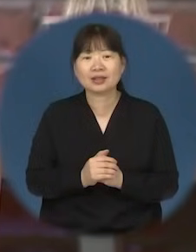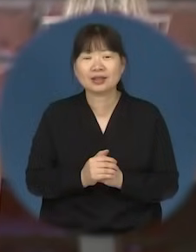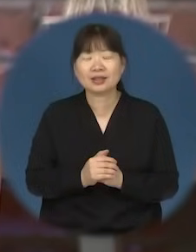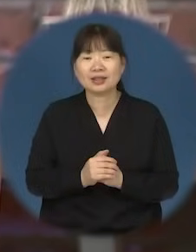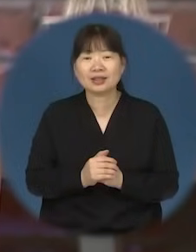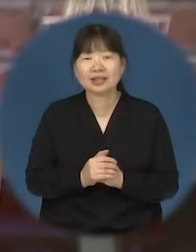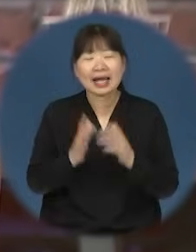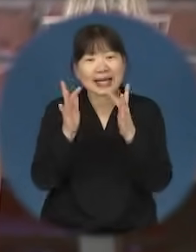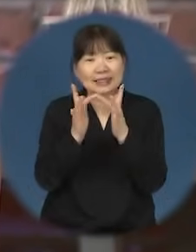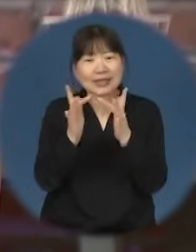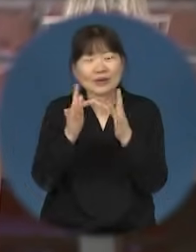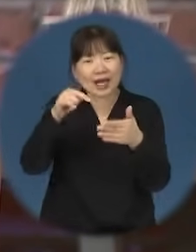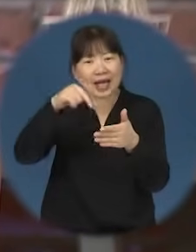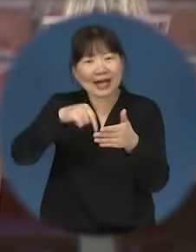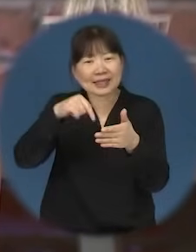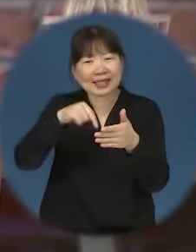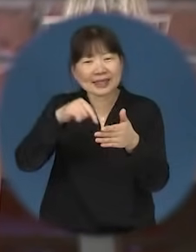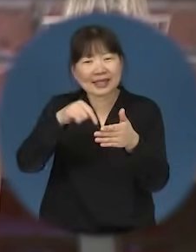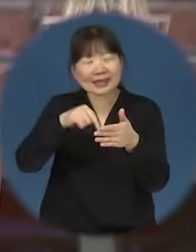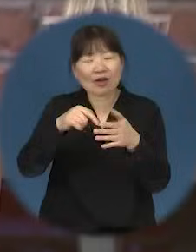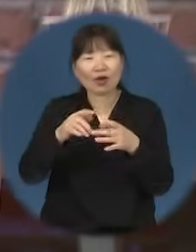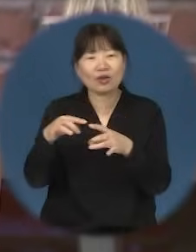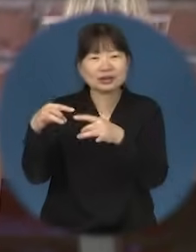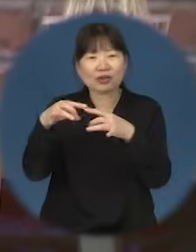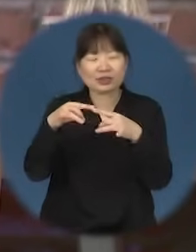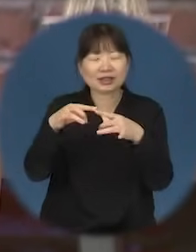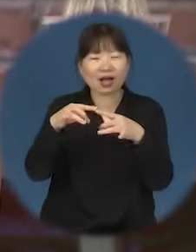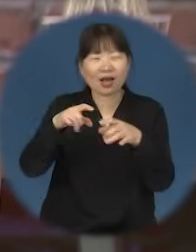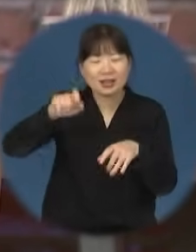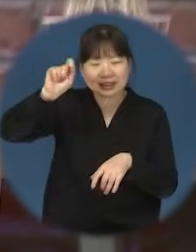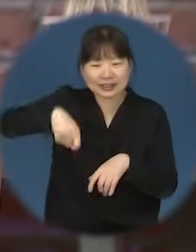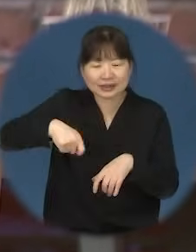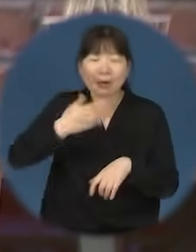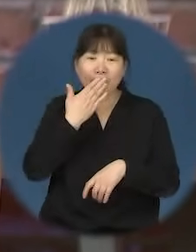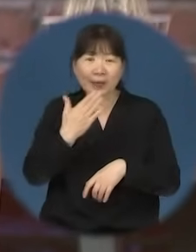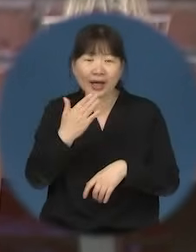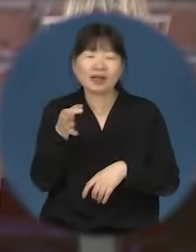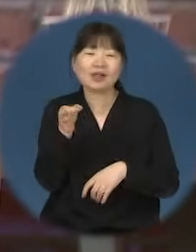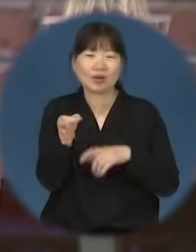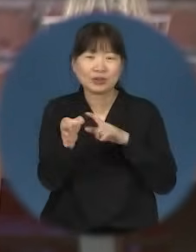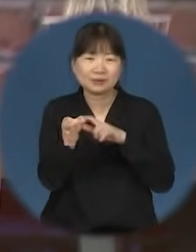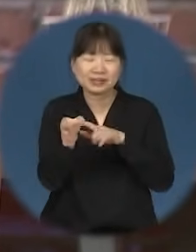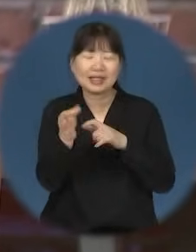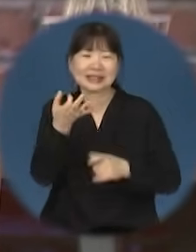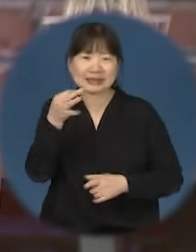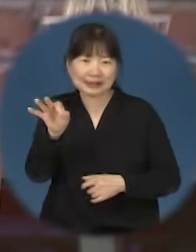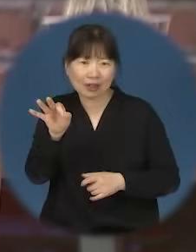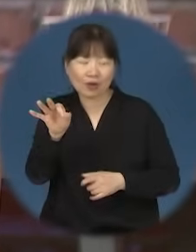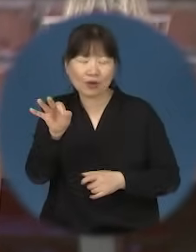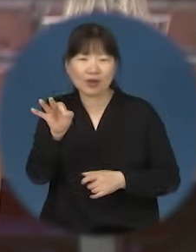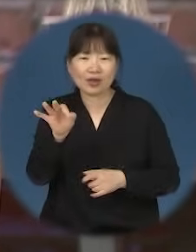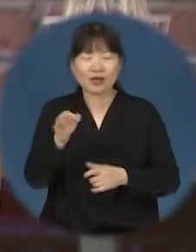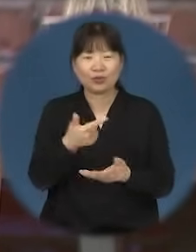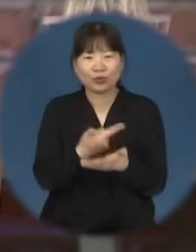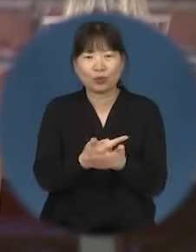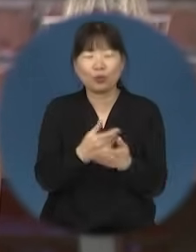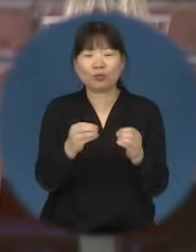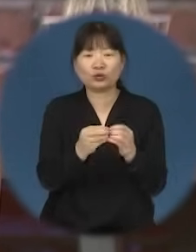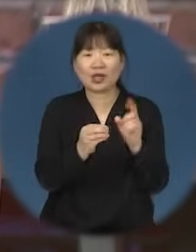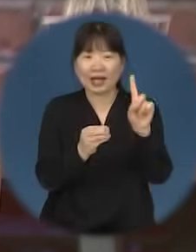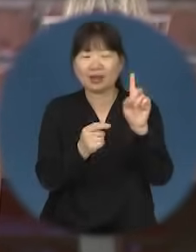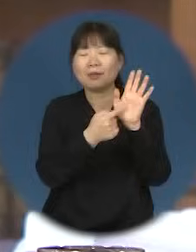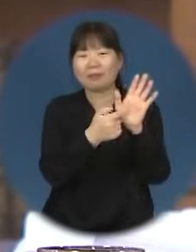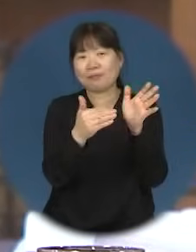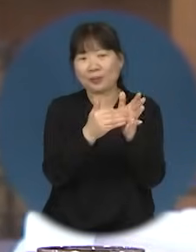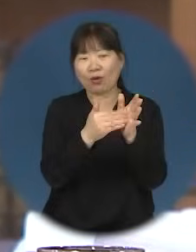이제 인터넷상에서 전자 결제가 가능한 현금이다라고 해서 이제 논문이 하나가 이제